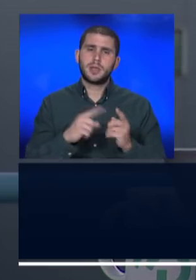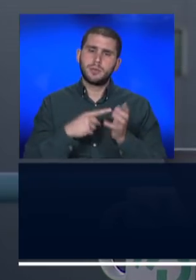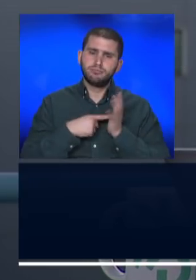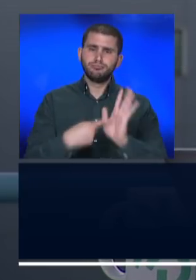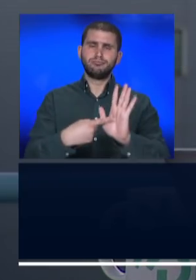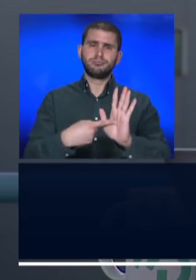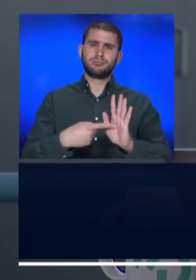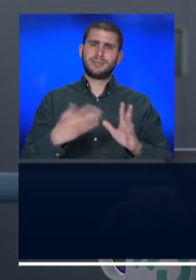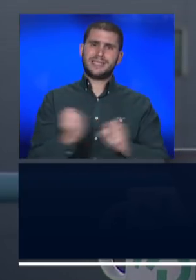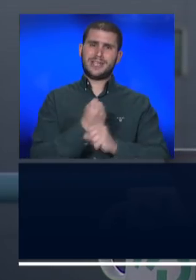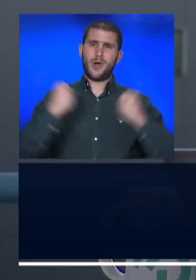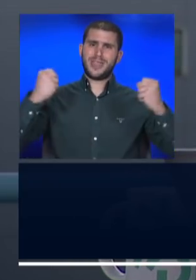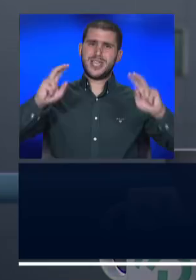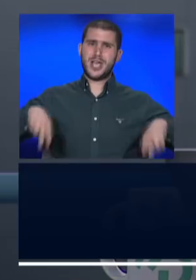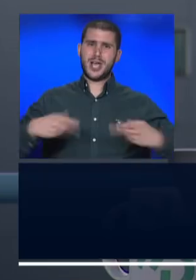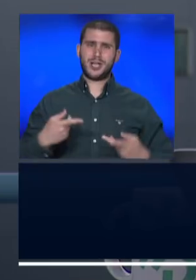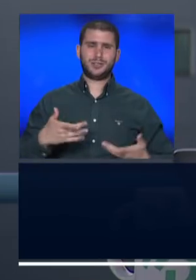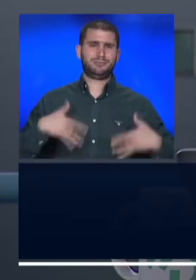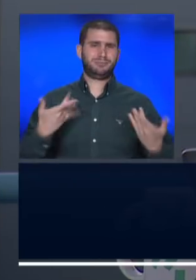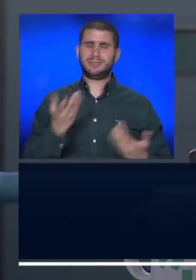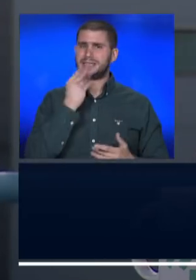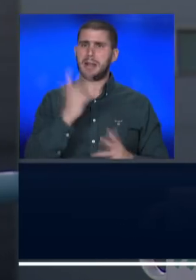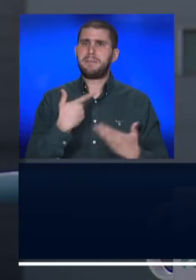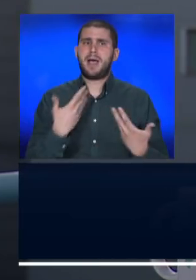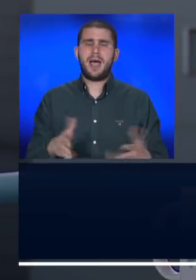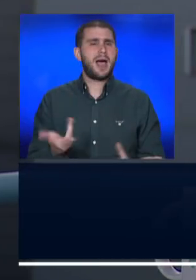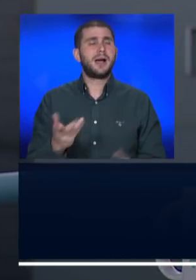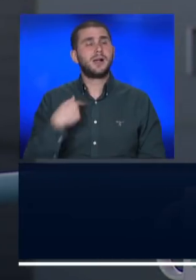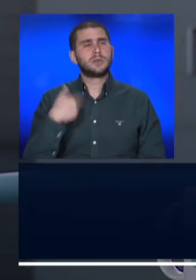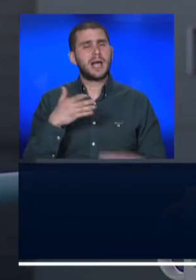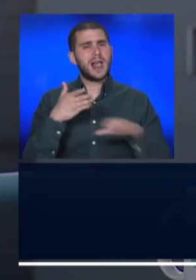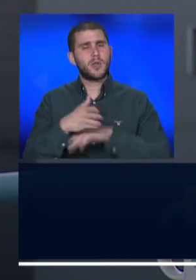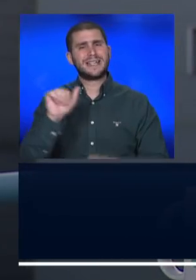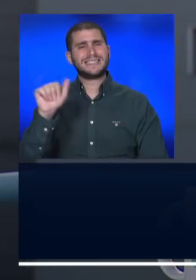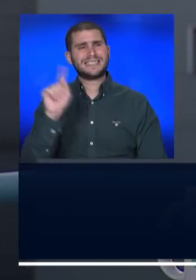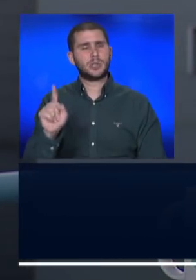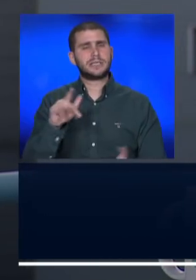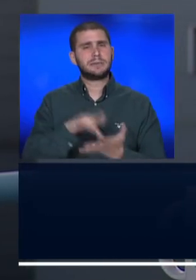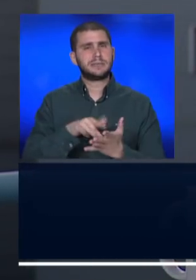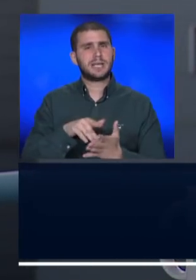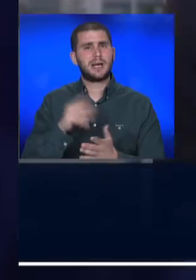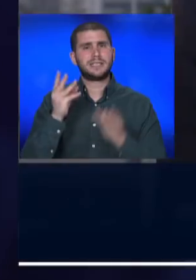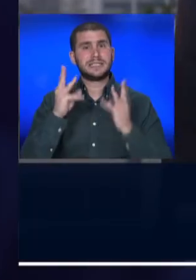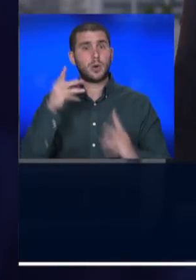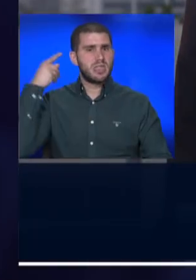שלא יגיד, של מה הפסקנו? אבל אנחנו צריכים פה כדי לפנות לאיציק זוארץ בסדרות עם נפילה שם בעיר, איציק.